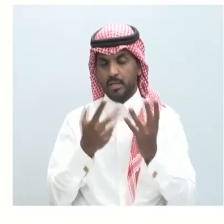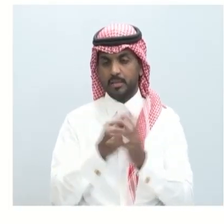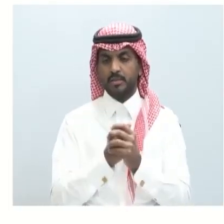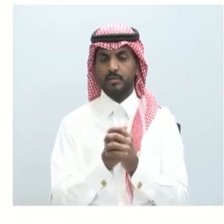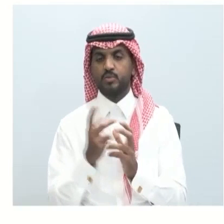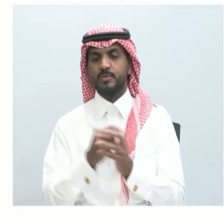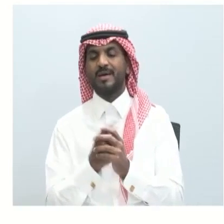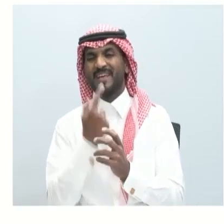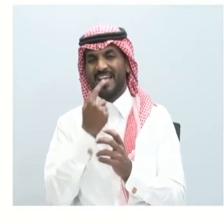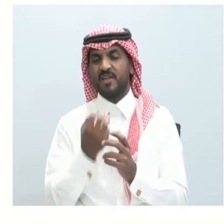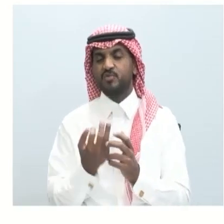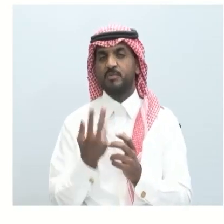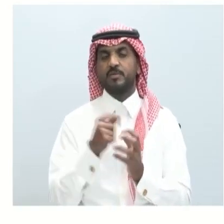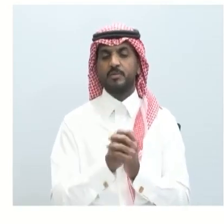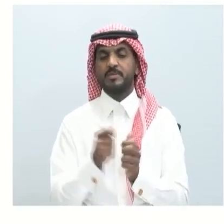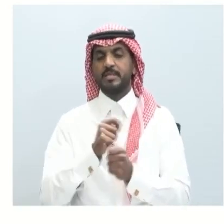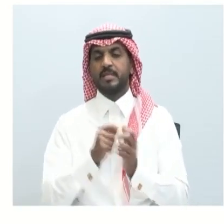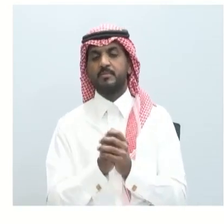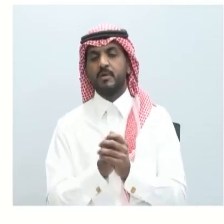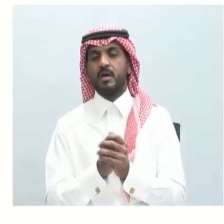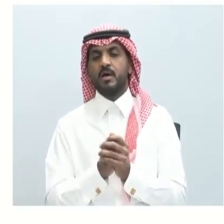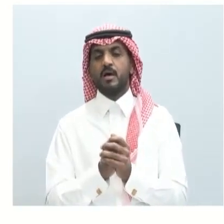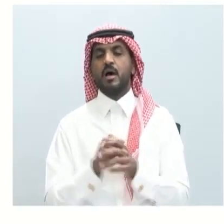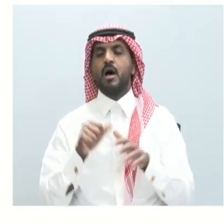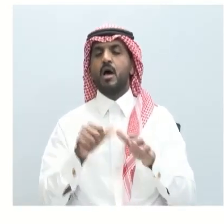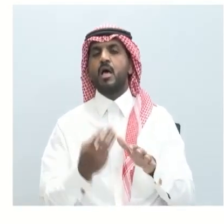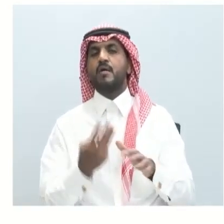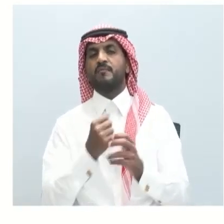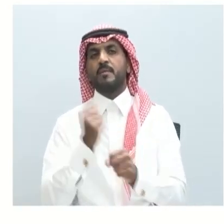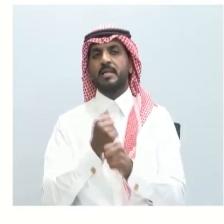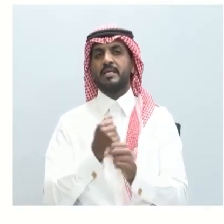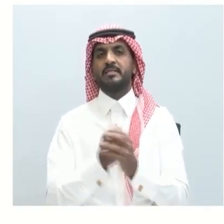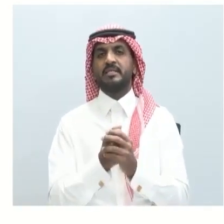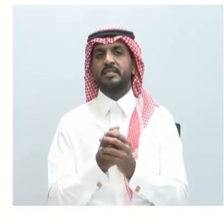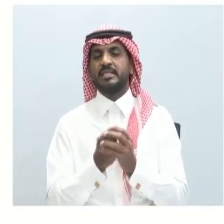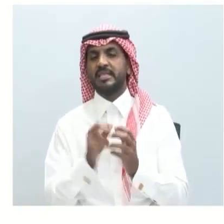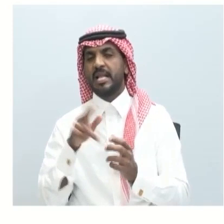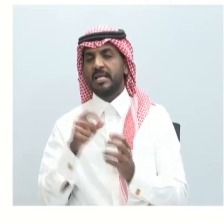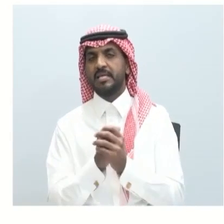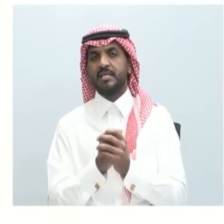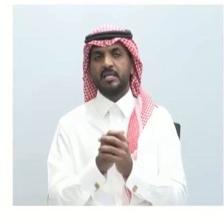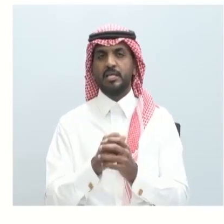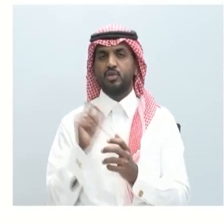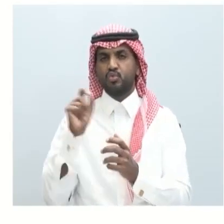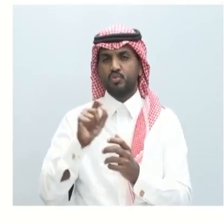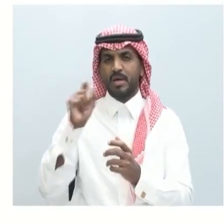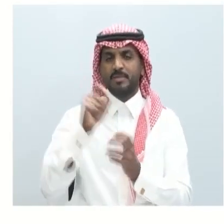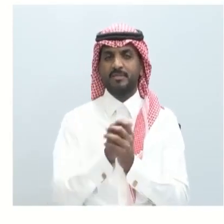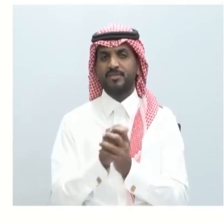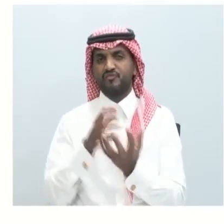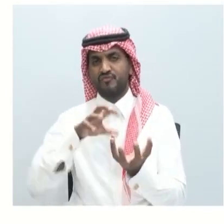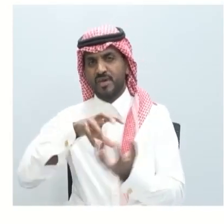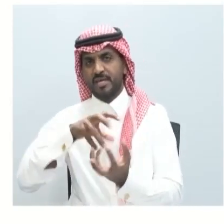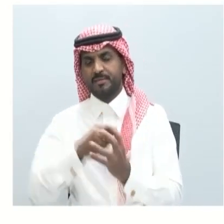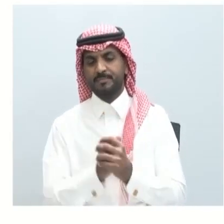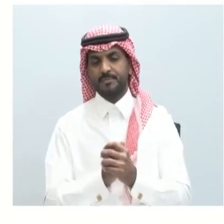1913 ميلادي باستخدام الاف او الاف عمليات التلقيح لذبابه الفاكهه اذا العلماء اجروا هذه التجارب على